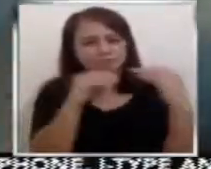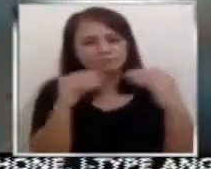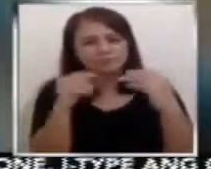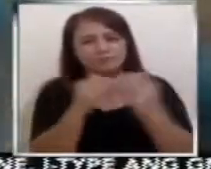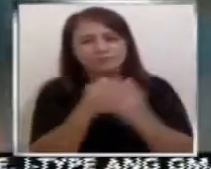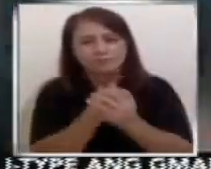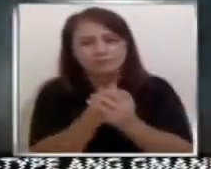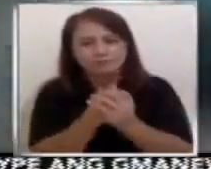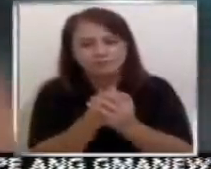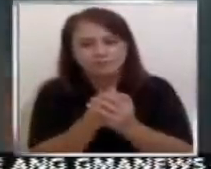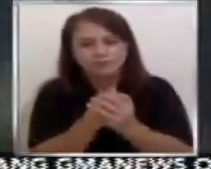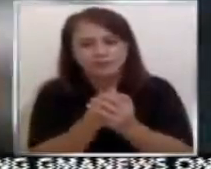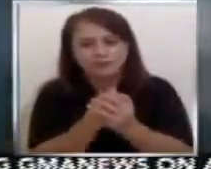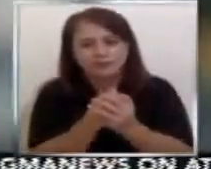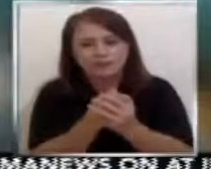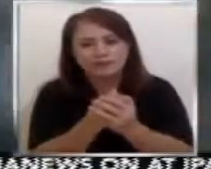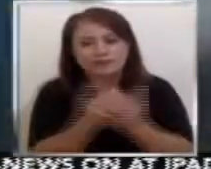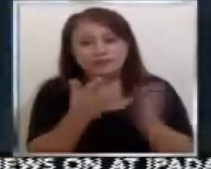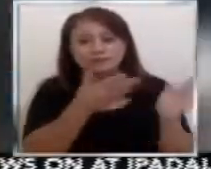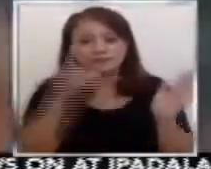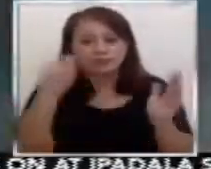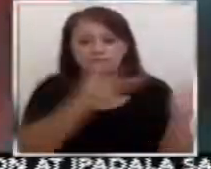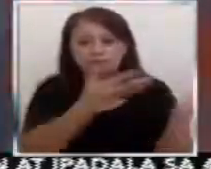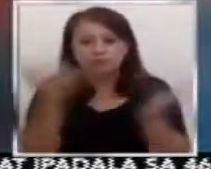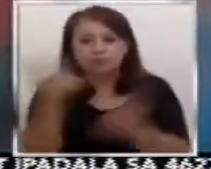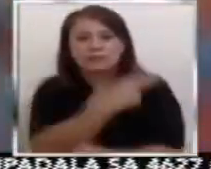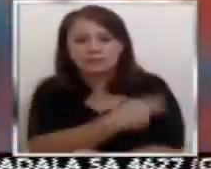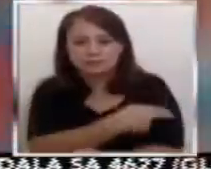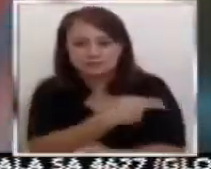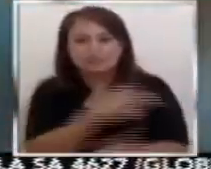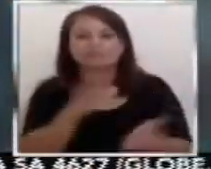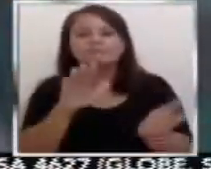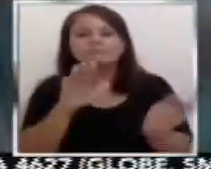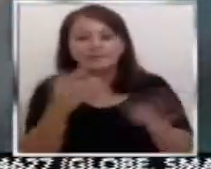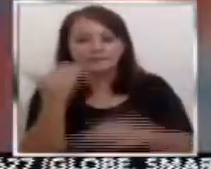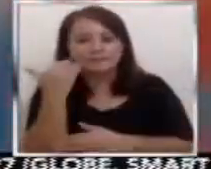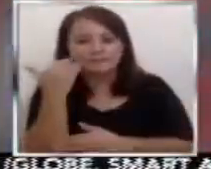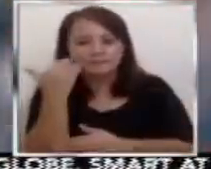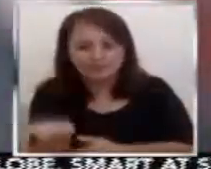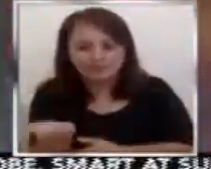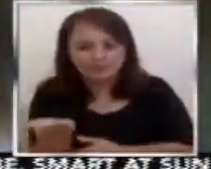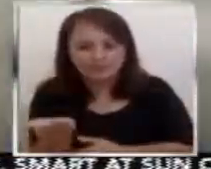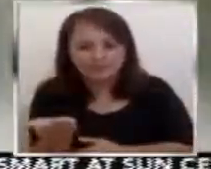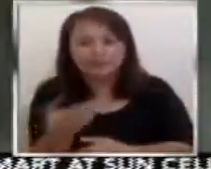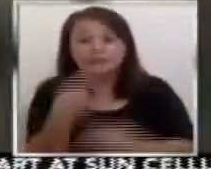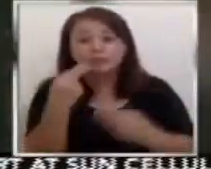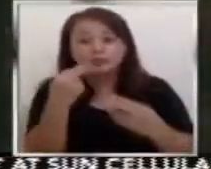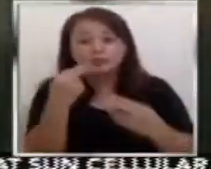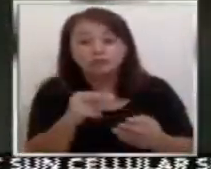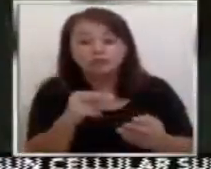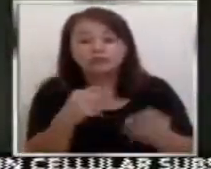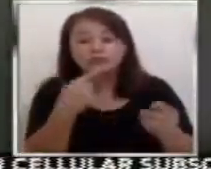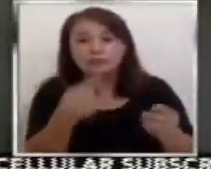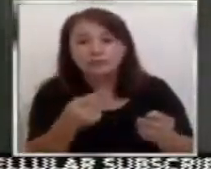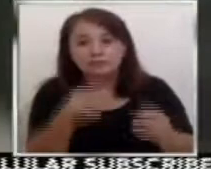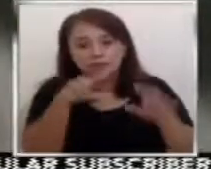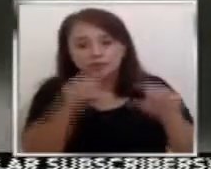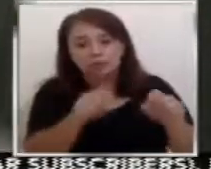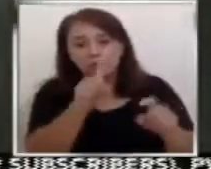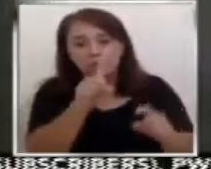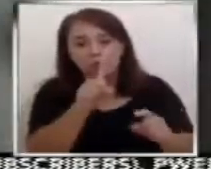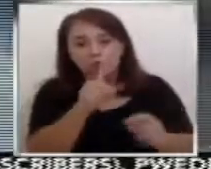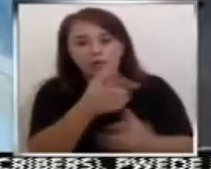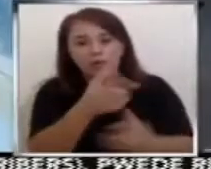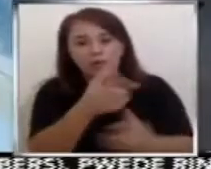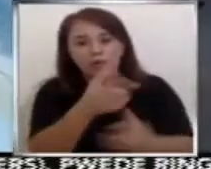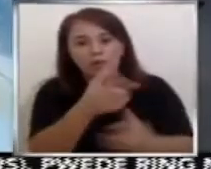Agad dinala sa ospital ang suspect pero kalaunay binawian ng buhay. Base sa paunang ulat na recover mula sa bag ng suspect, ang isang caliber 38 na barel